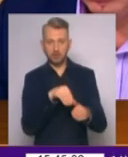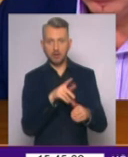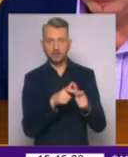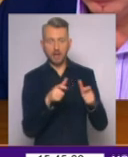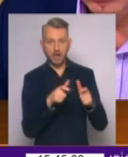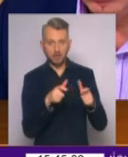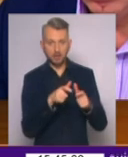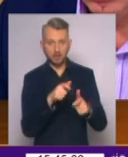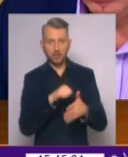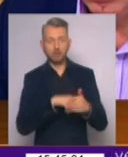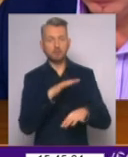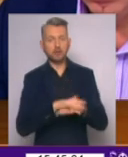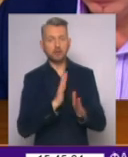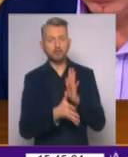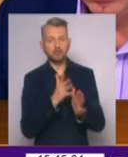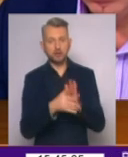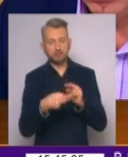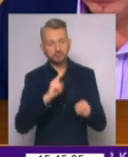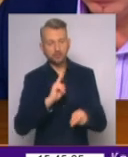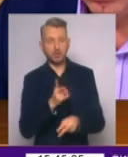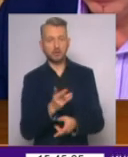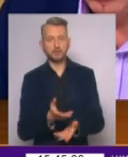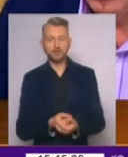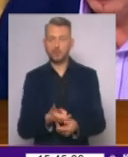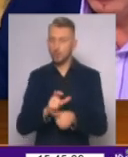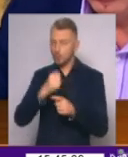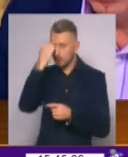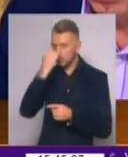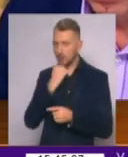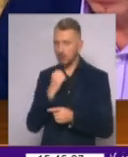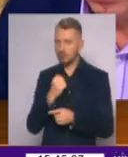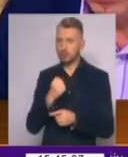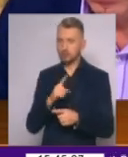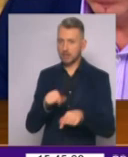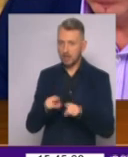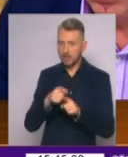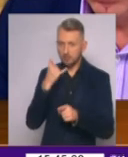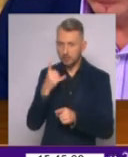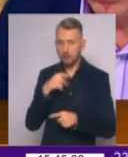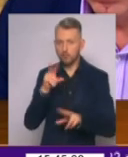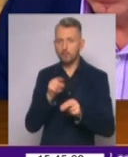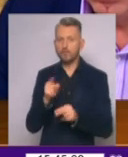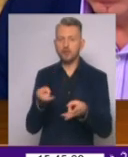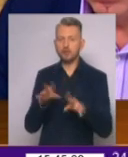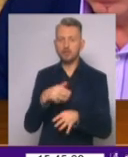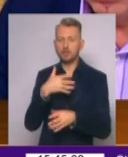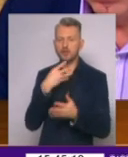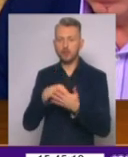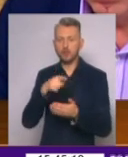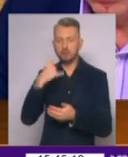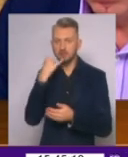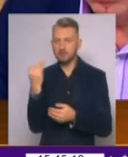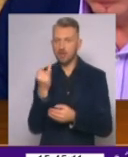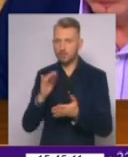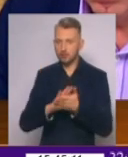карте от банка «Крещатик»? Так, дуже дякую за такий дзвінок. Я дуже сподіваюся, що ви залишили контакти. Дуже цікава